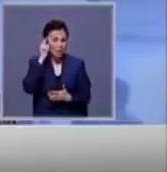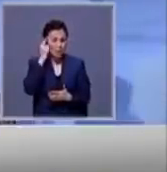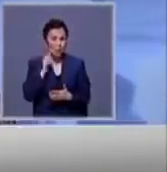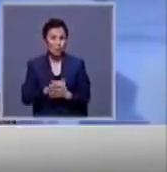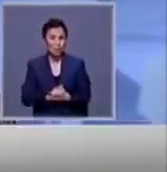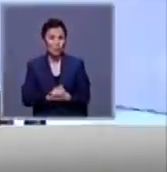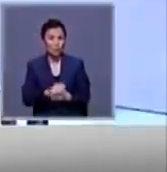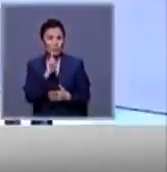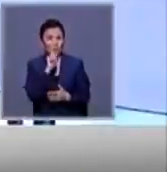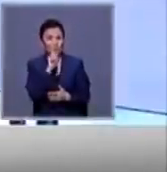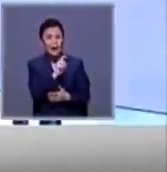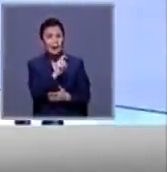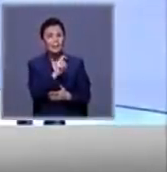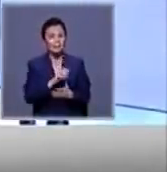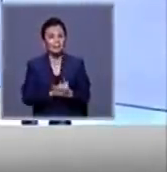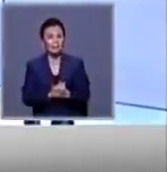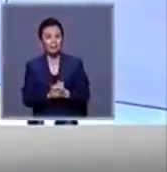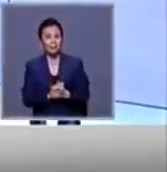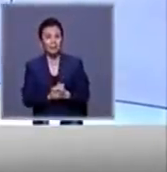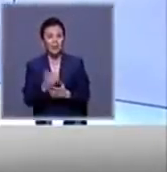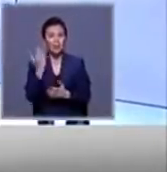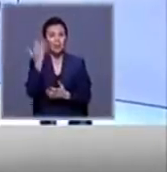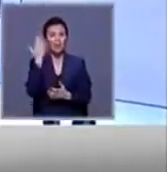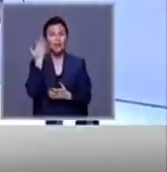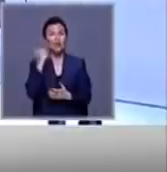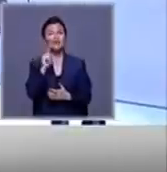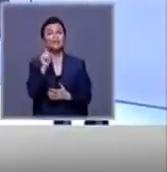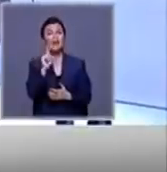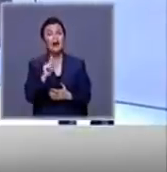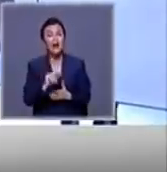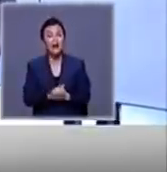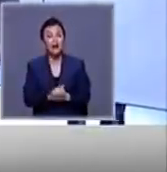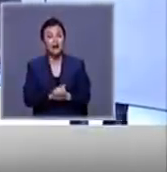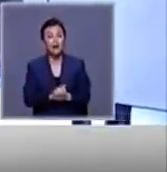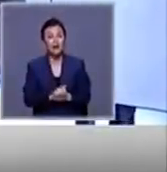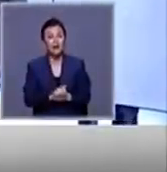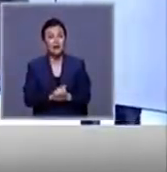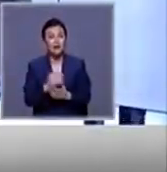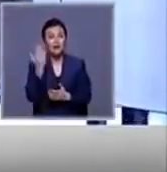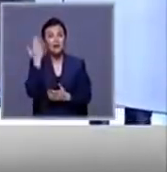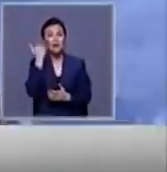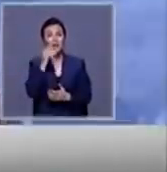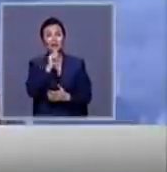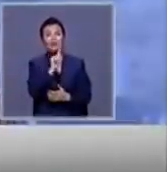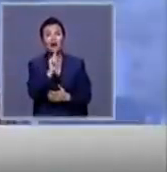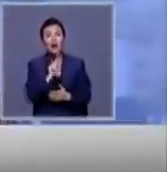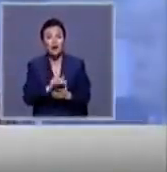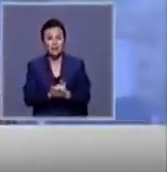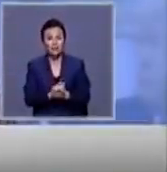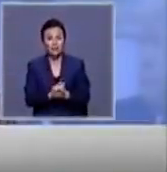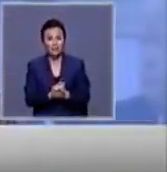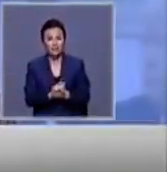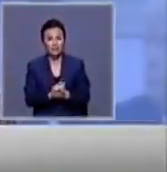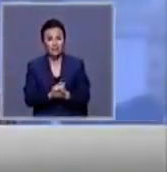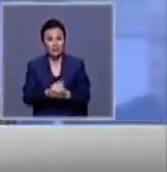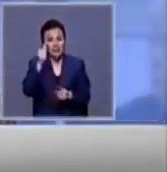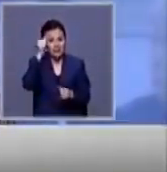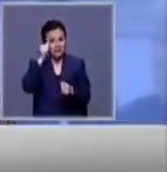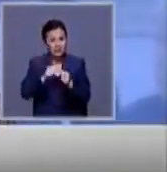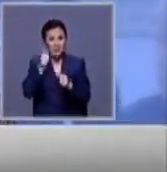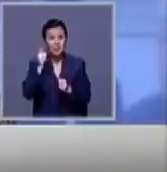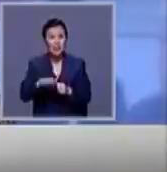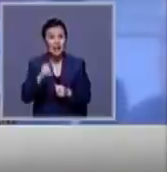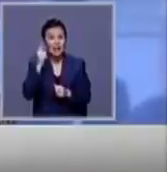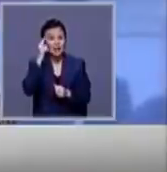างี้ก่อนเดี๋ยวก่อนคือโอเคก่อนหน้านี้มันเป็นยังไงอ่ะมันขนาดนี้มั้ย คือไอ้วิธีการ เนี่ยเป็นจำไม่ได้เอา